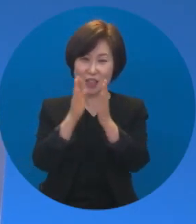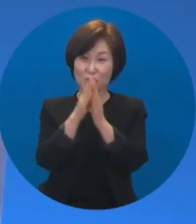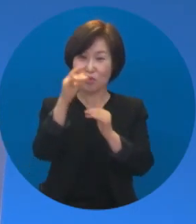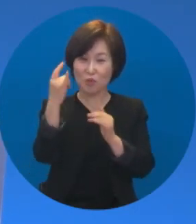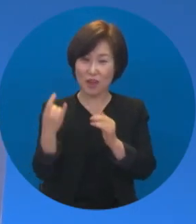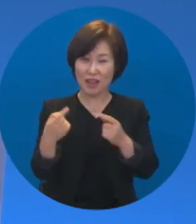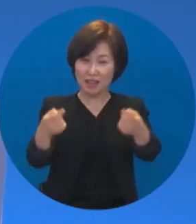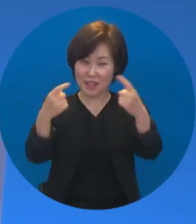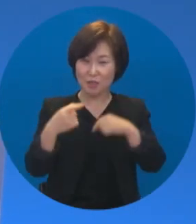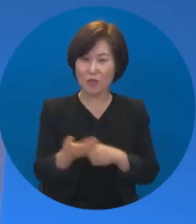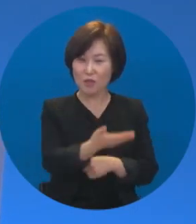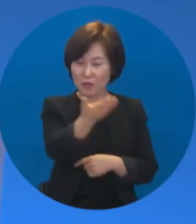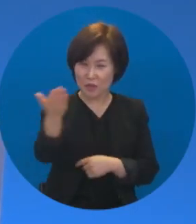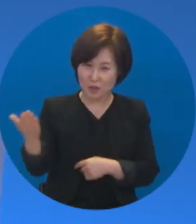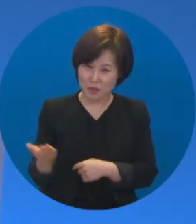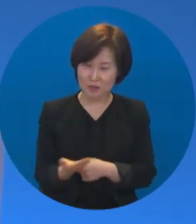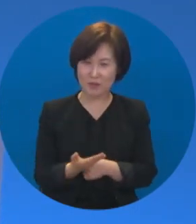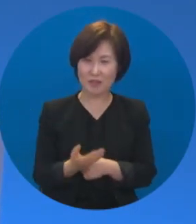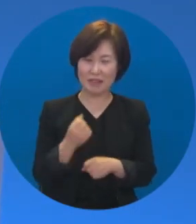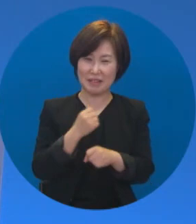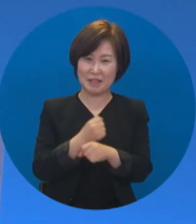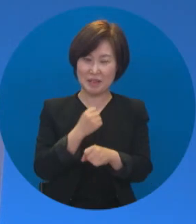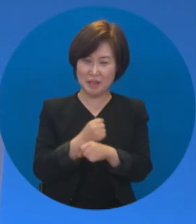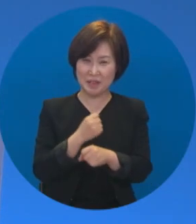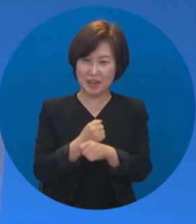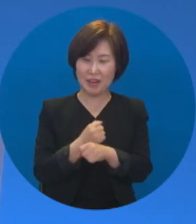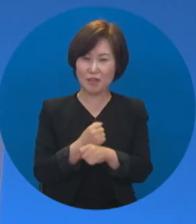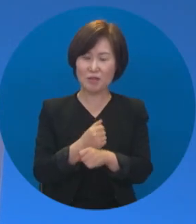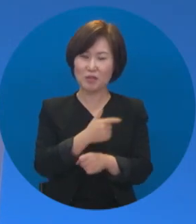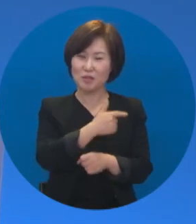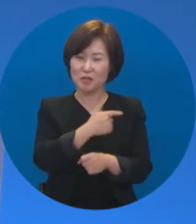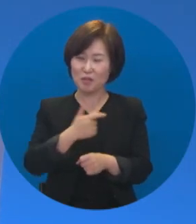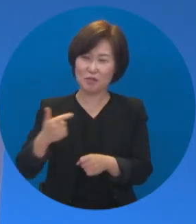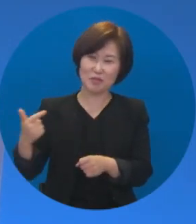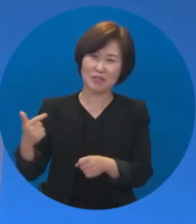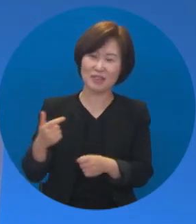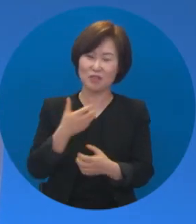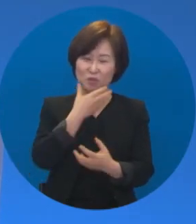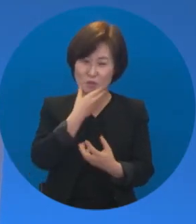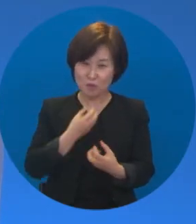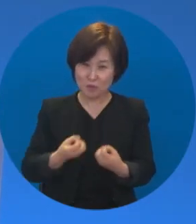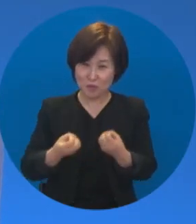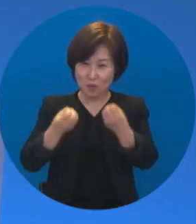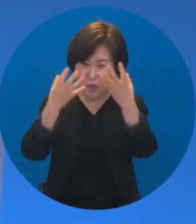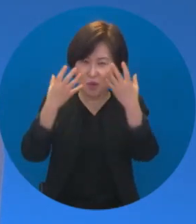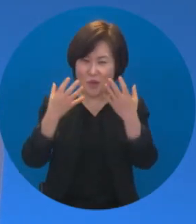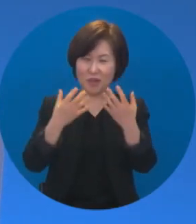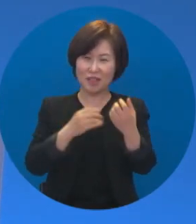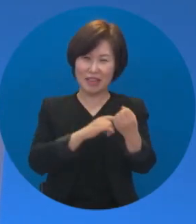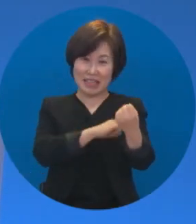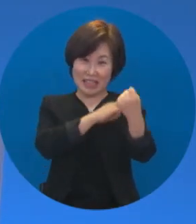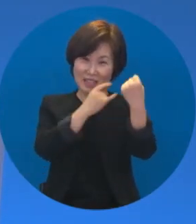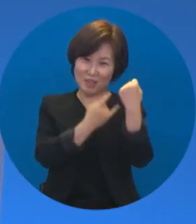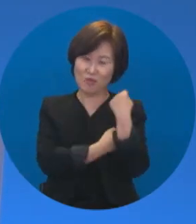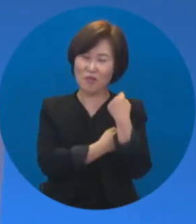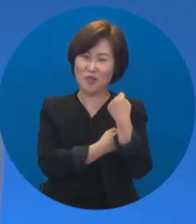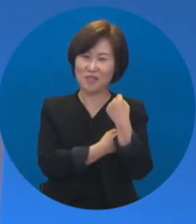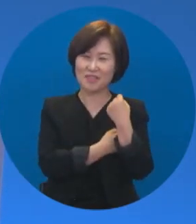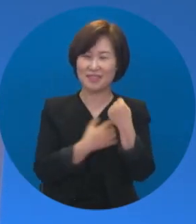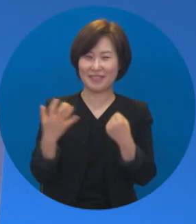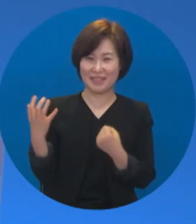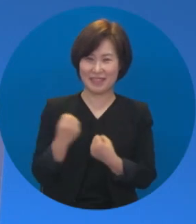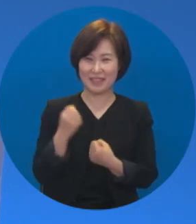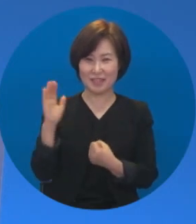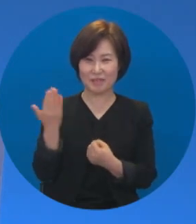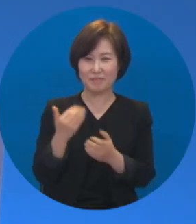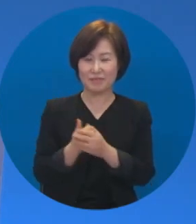함께 나눌 수 있어서 이 자리에 선 것이 저에게 너무 큰 축복이고 특권인 것 같습니다. 제 삶에